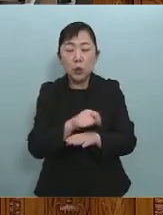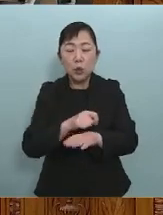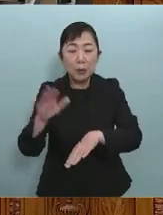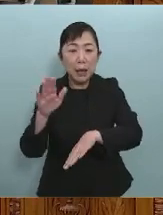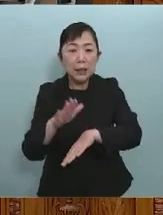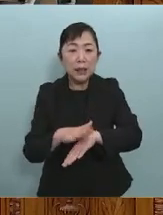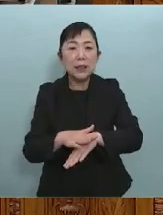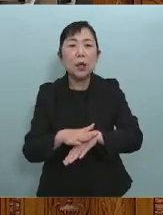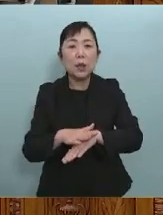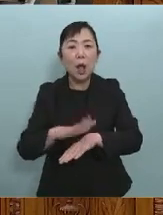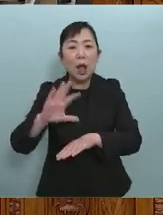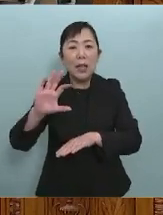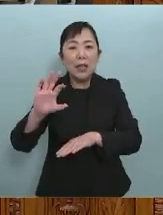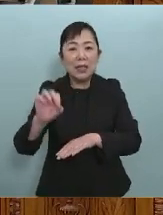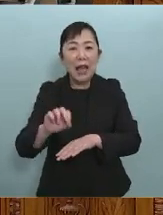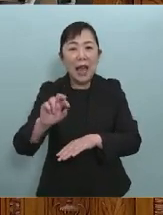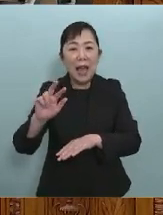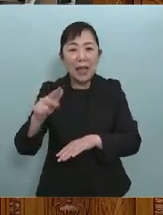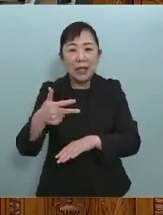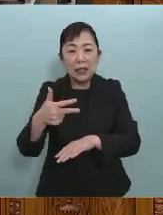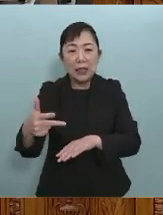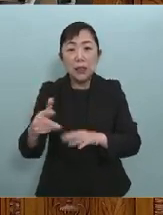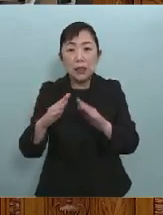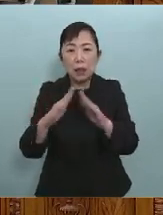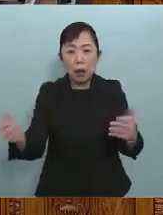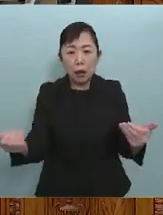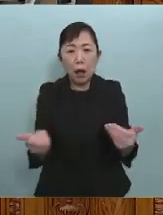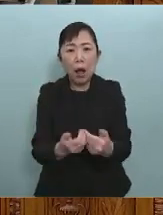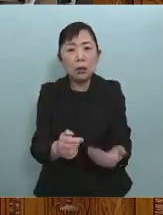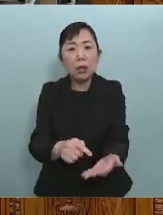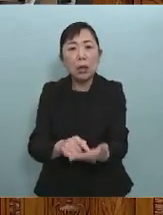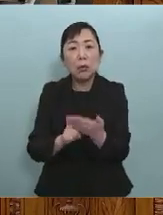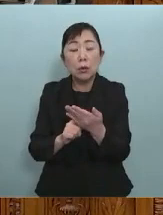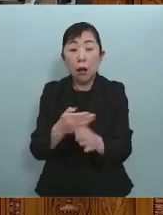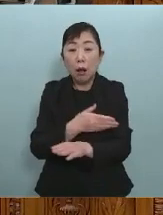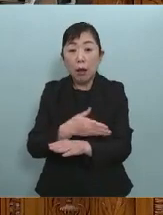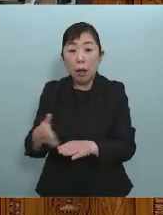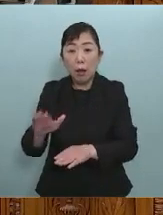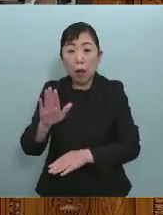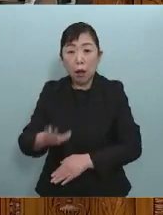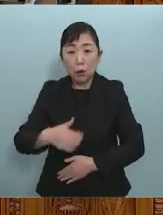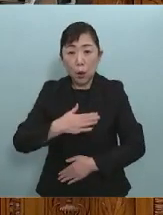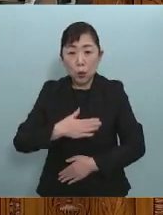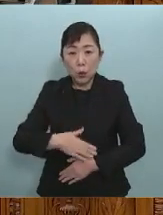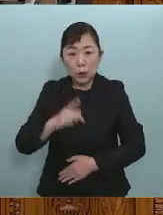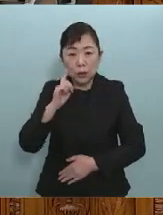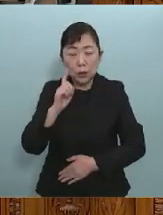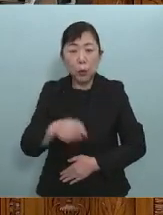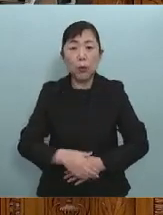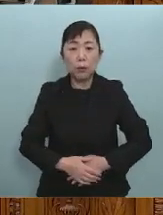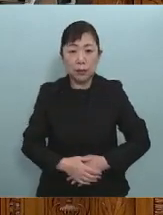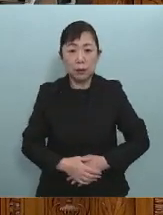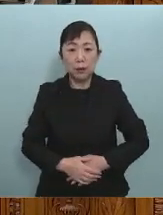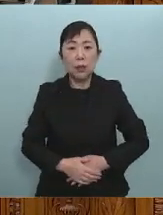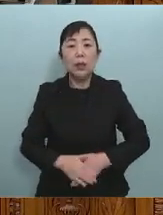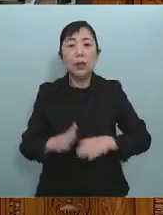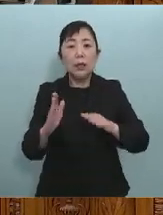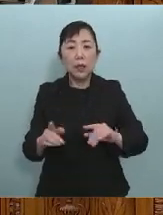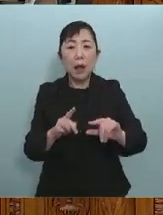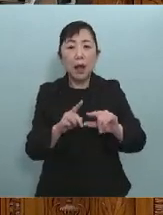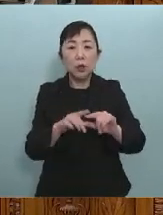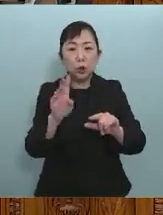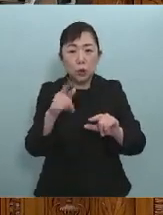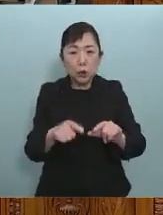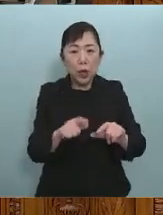ある税理司会の皆様が反対を唱えた経緯をご存知と思います今中中小